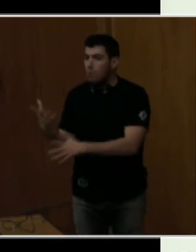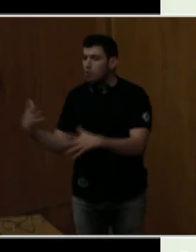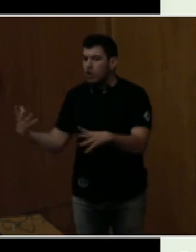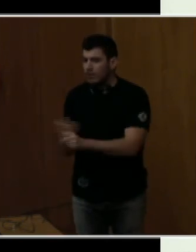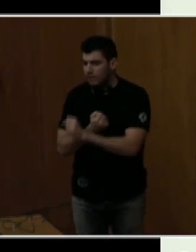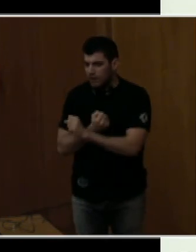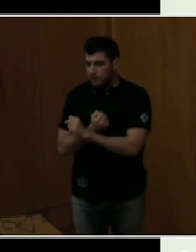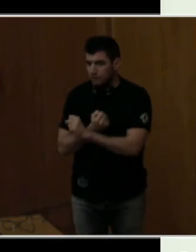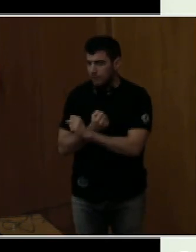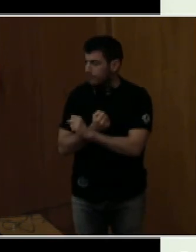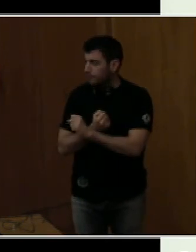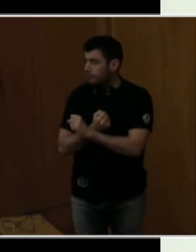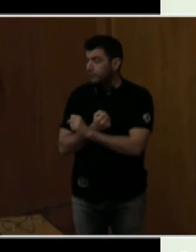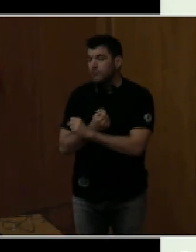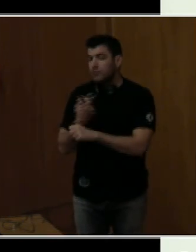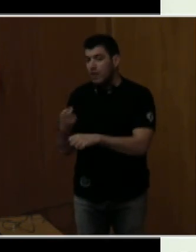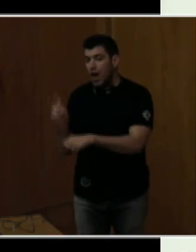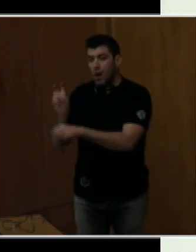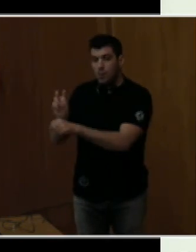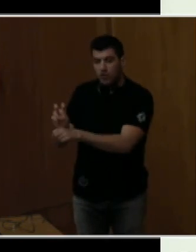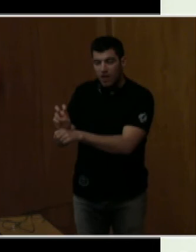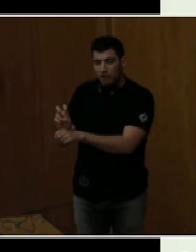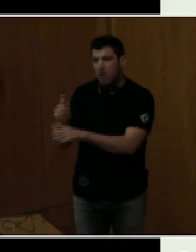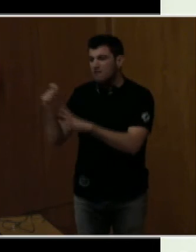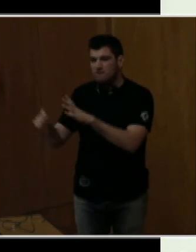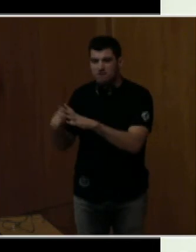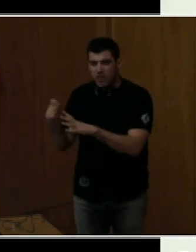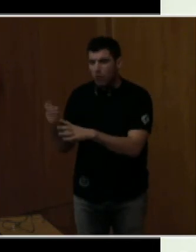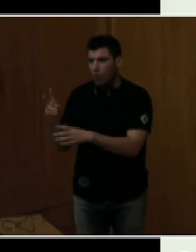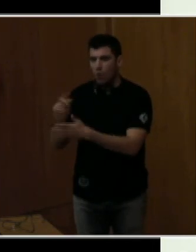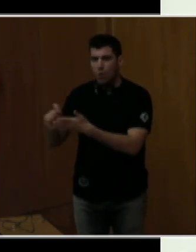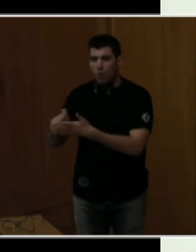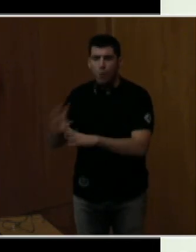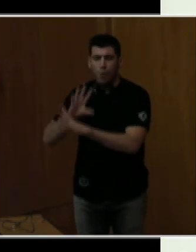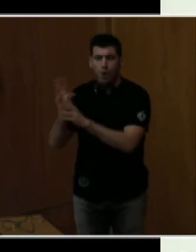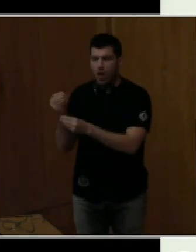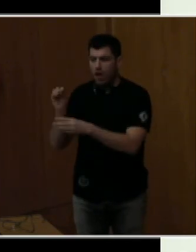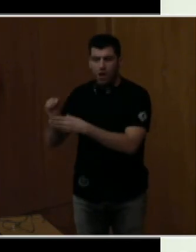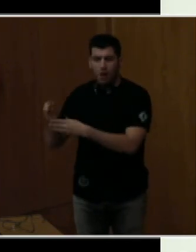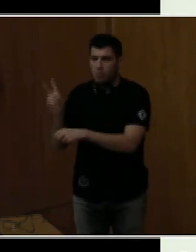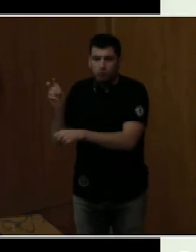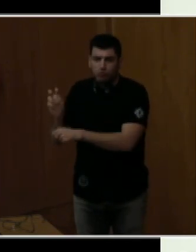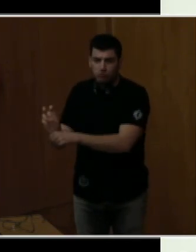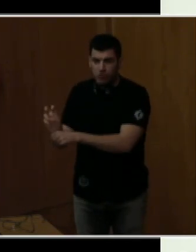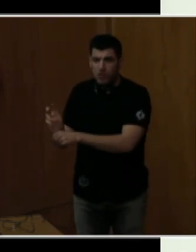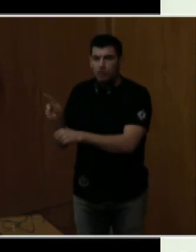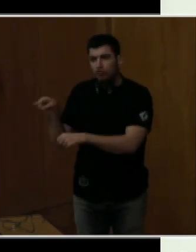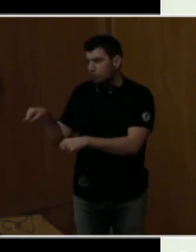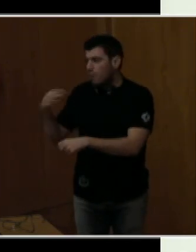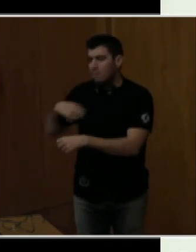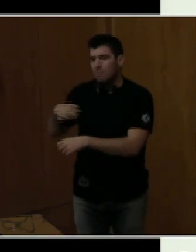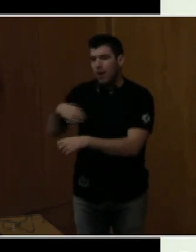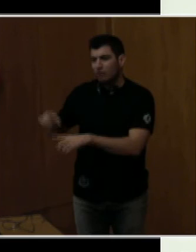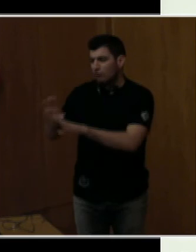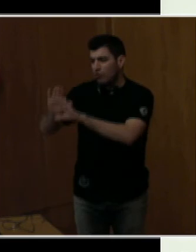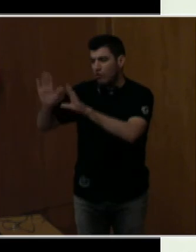πώς γίνεται να αποθηκεύουμε δεδομένα, τι σημαίνει αποθήκευση δεδομένων σε αυτό το πράσινο